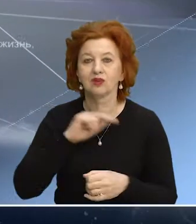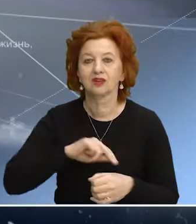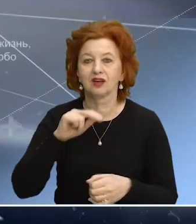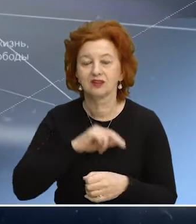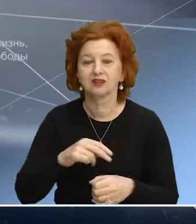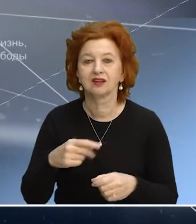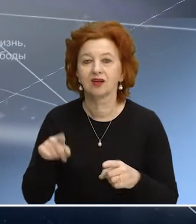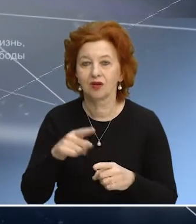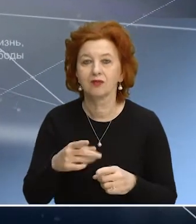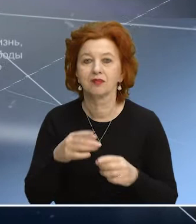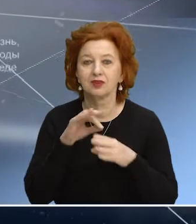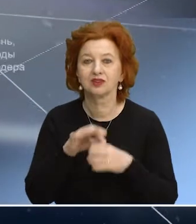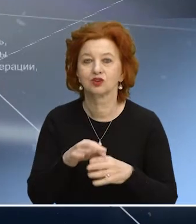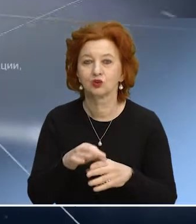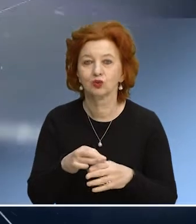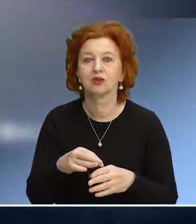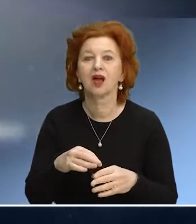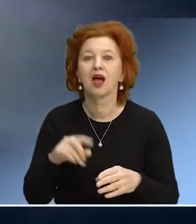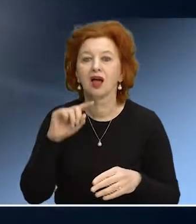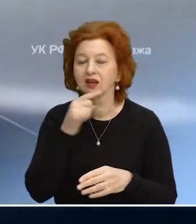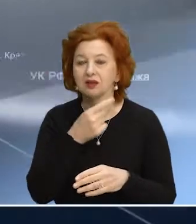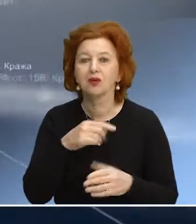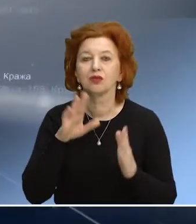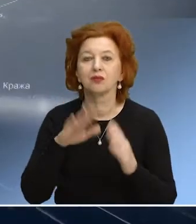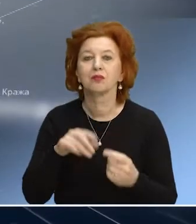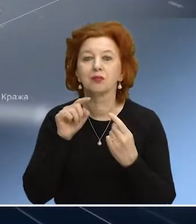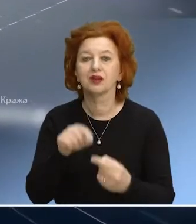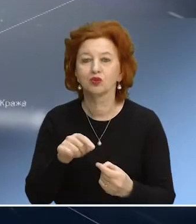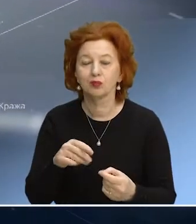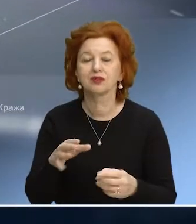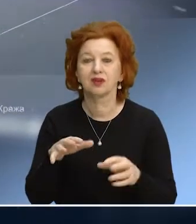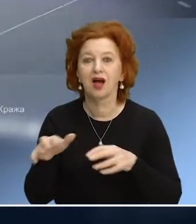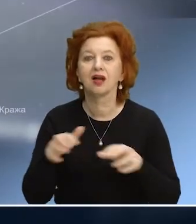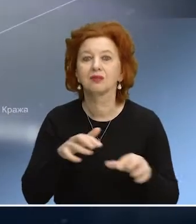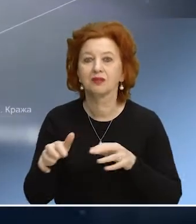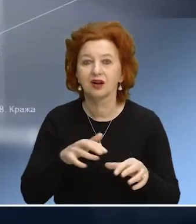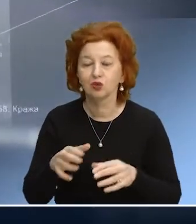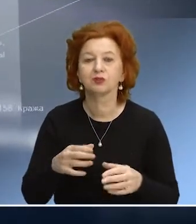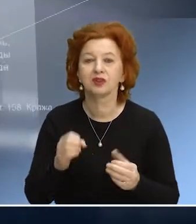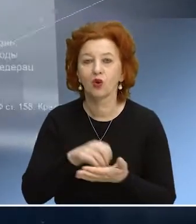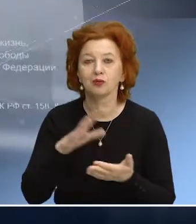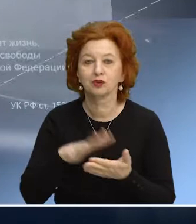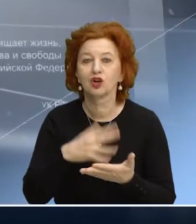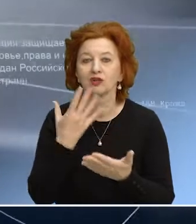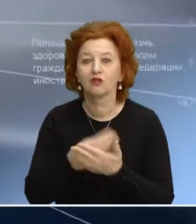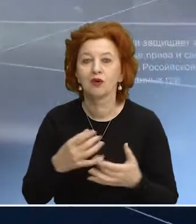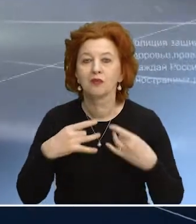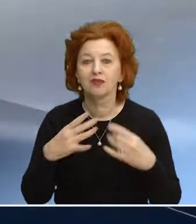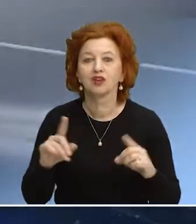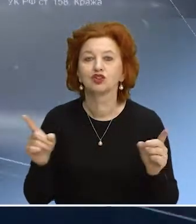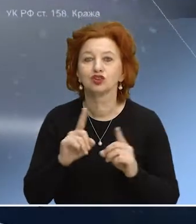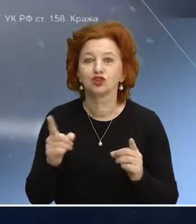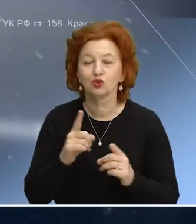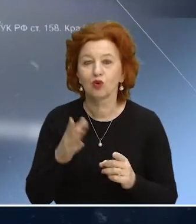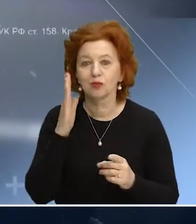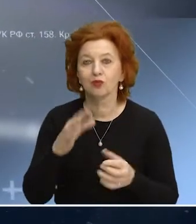Сегодня сотрудники и ветераны подразделений экономической безопасности и противодействия коррупции отмечают профессиональный праздник. О том,